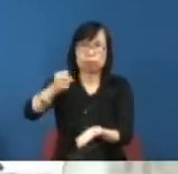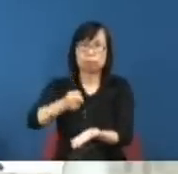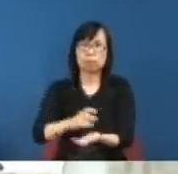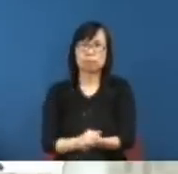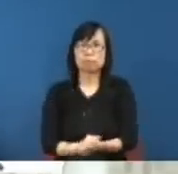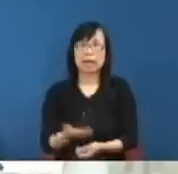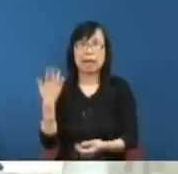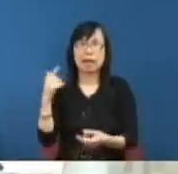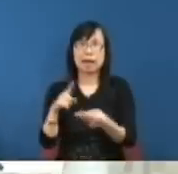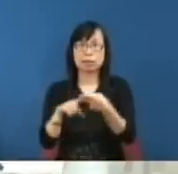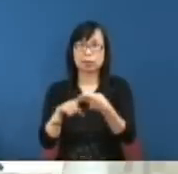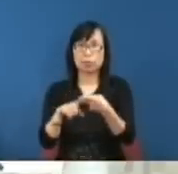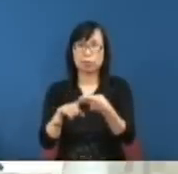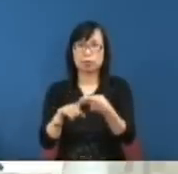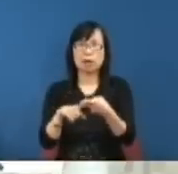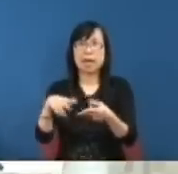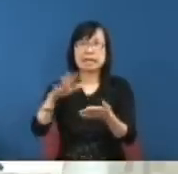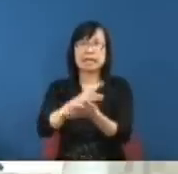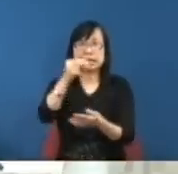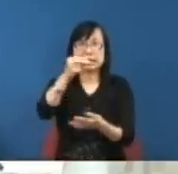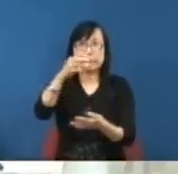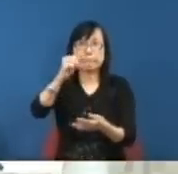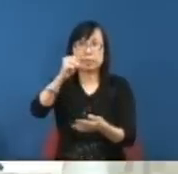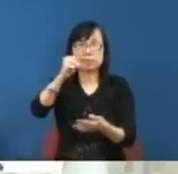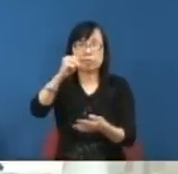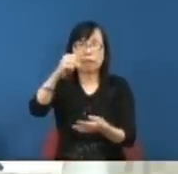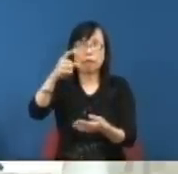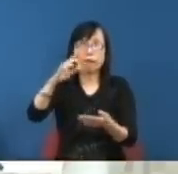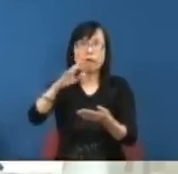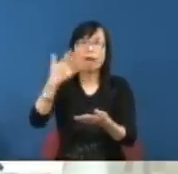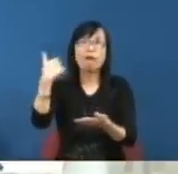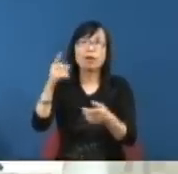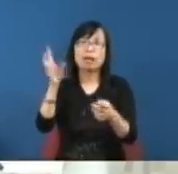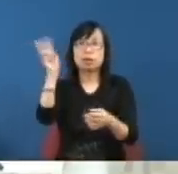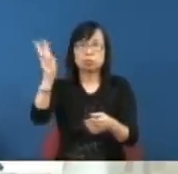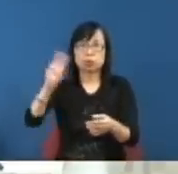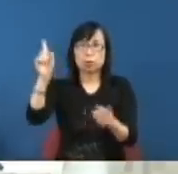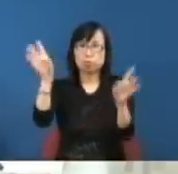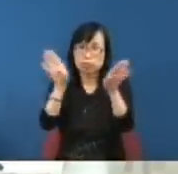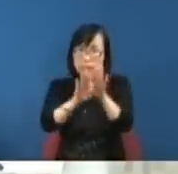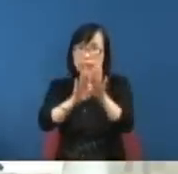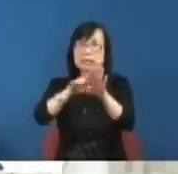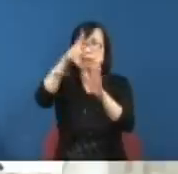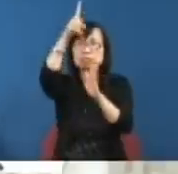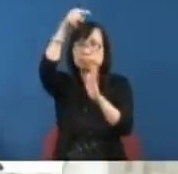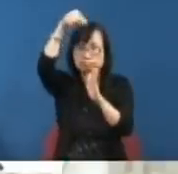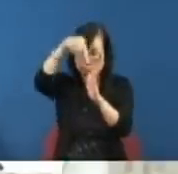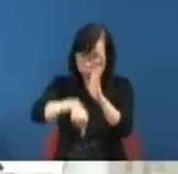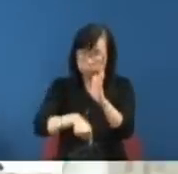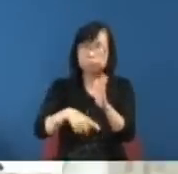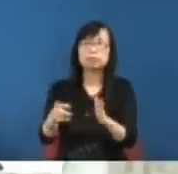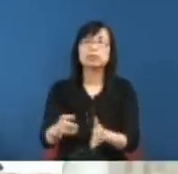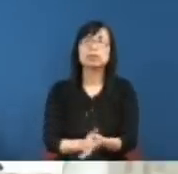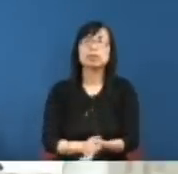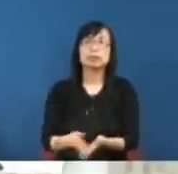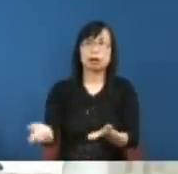遜就喺七十年代呢、這個初期咧，因為水門事件落台之後咧，咁就由呢個福特去